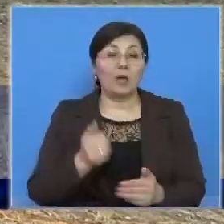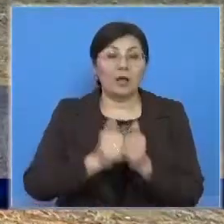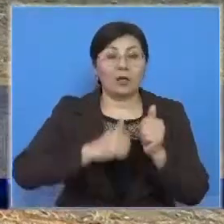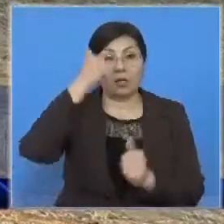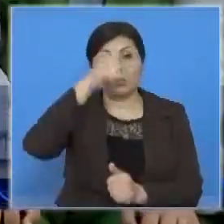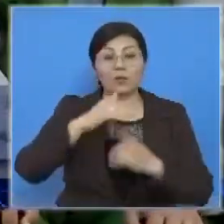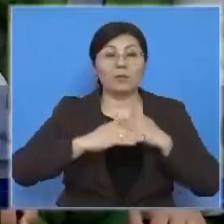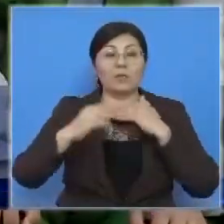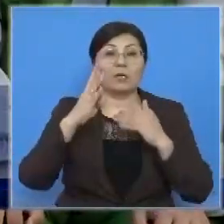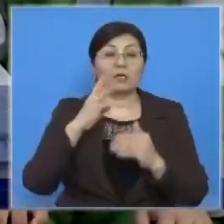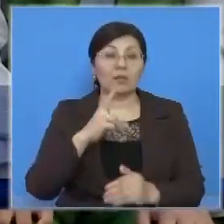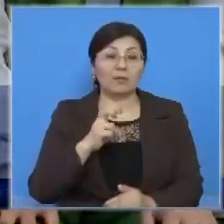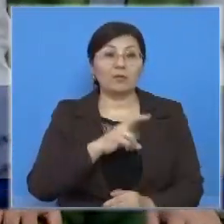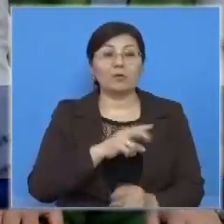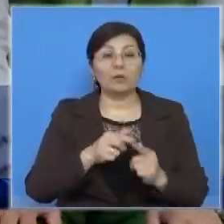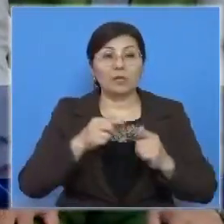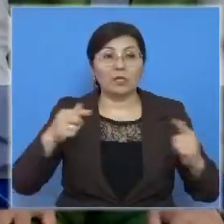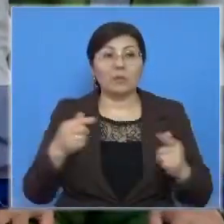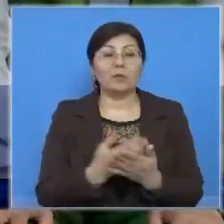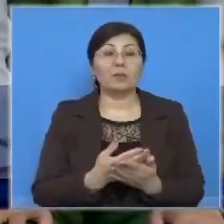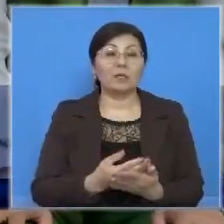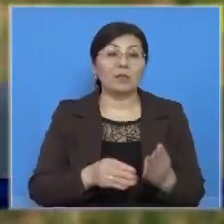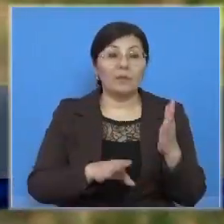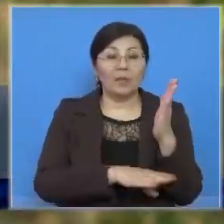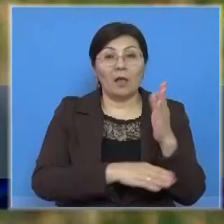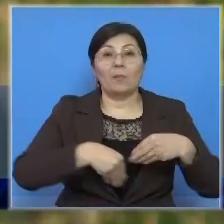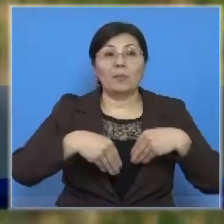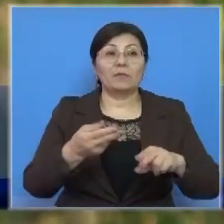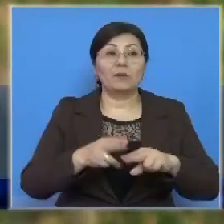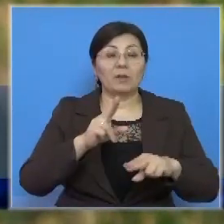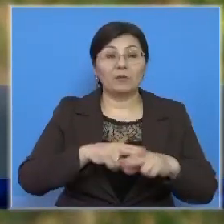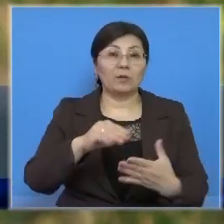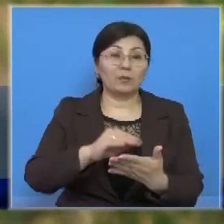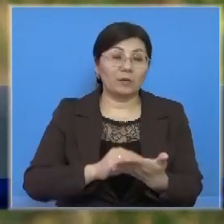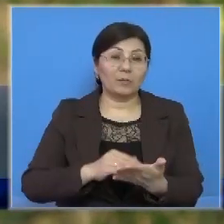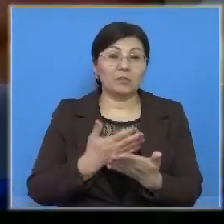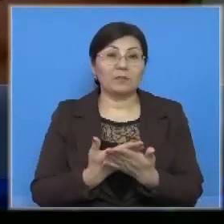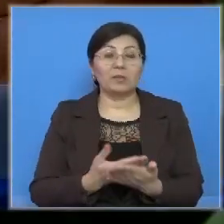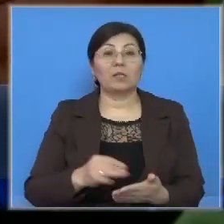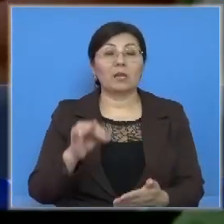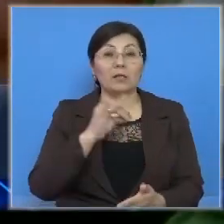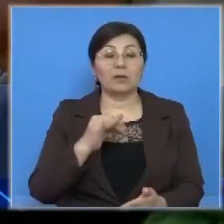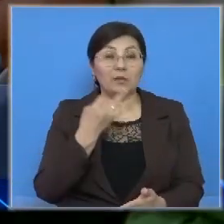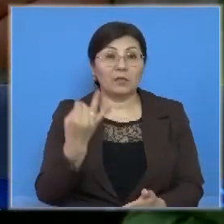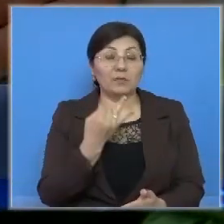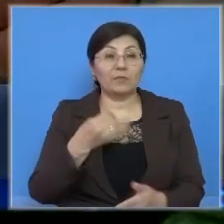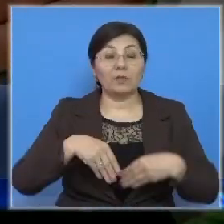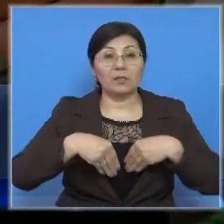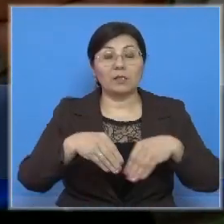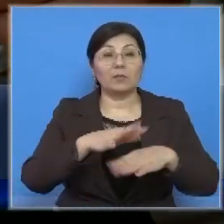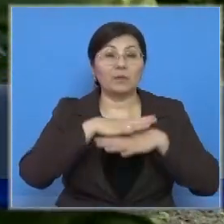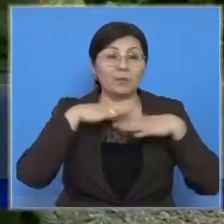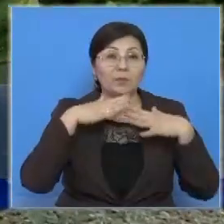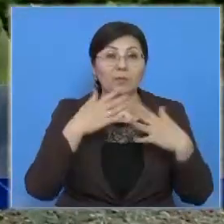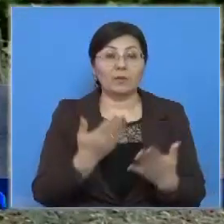площади более 200 километров высаживают 3,5 миллиона саженцев. В этом году эта тенденция повторяется. Интересно, что в этом году был высажен саксаул в большом